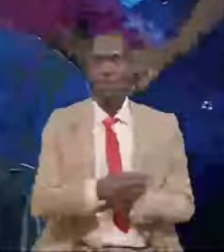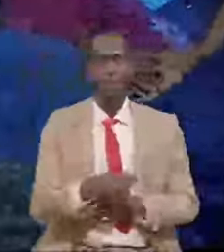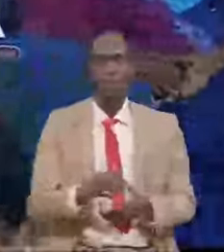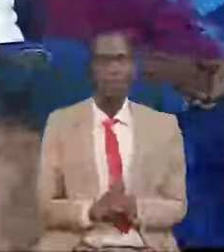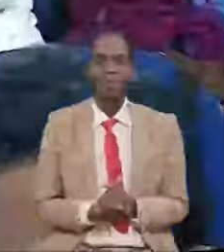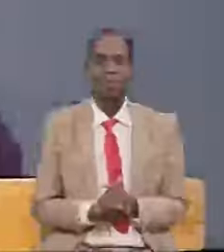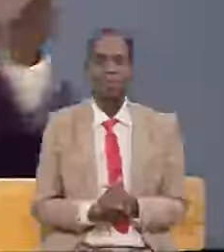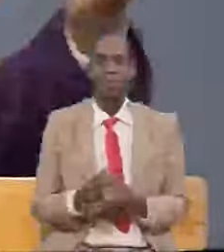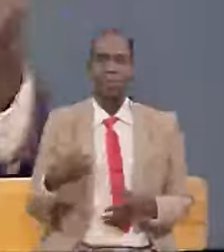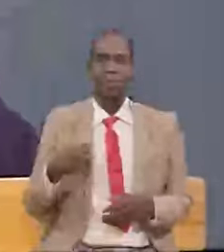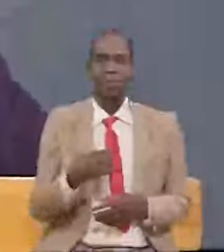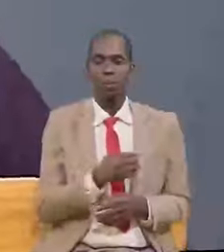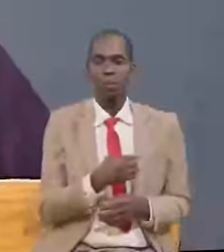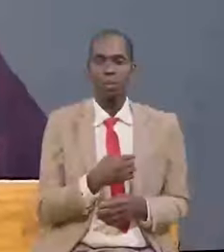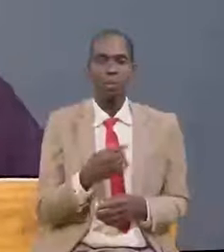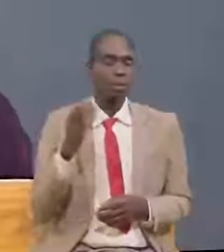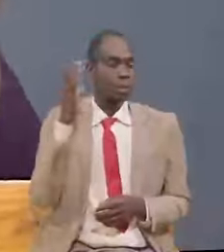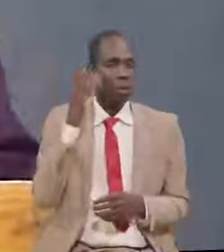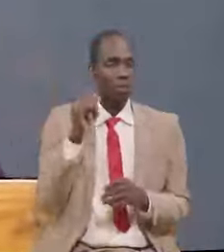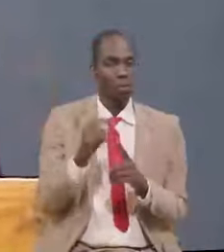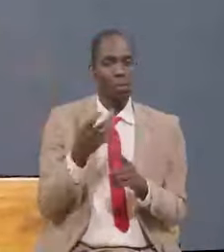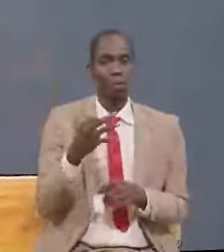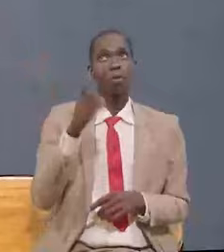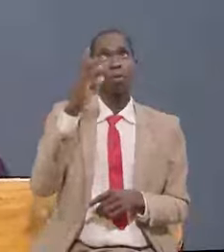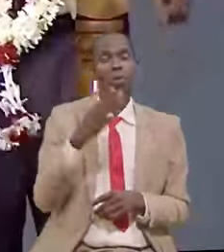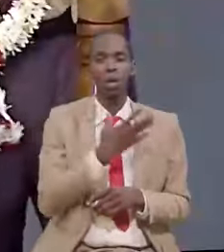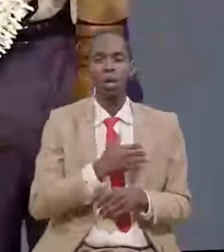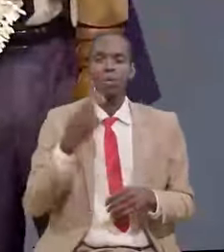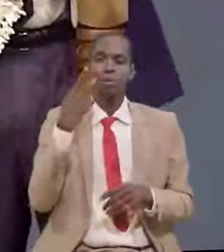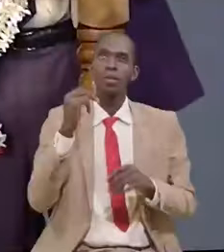Pour écouter la parole de Dieu et voir les prodiges de Dieu.